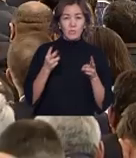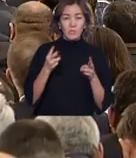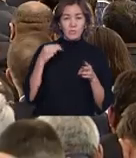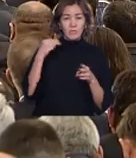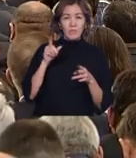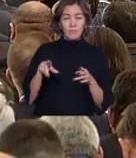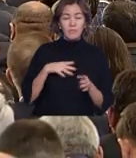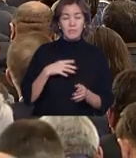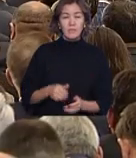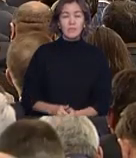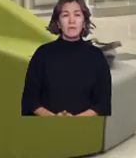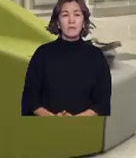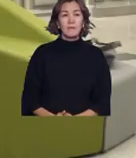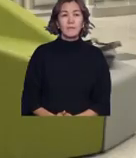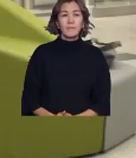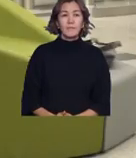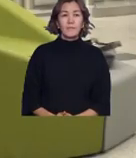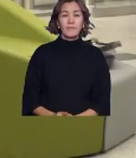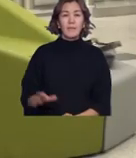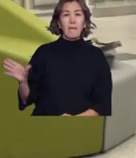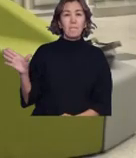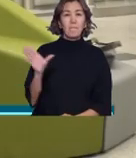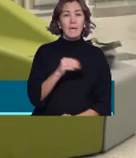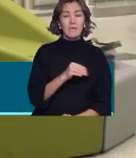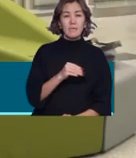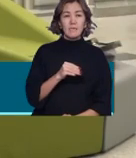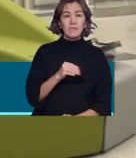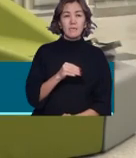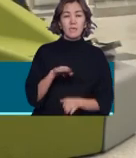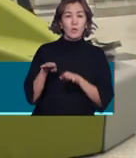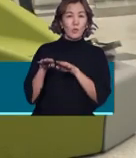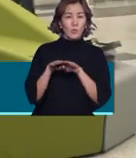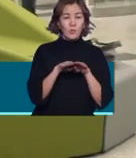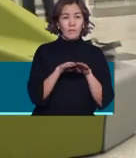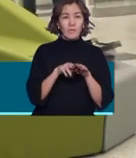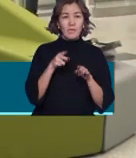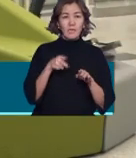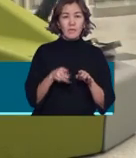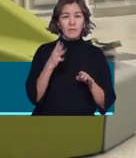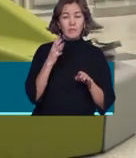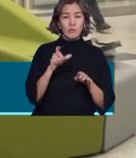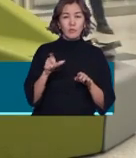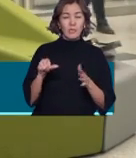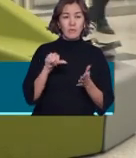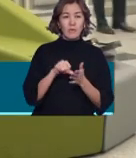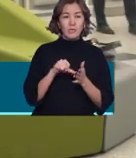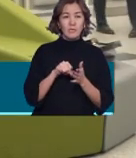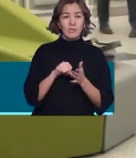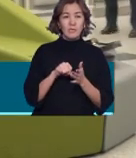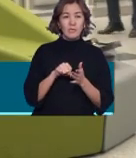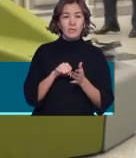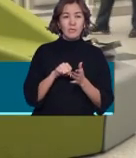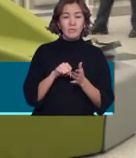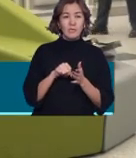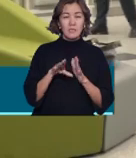ұсталуы қажет деді президент. Барлық деңгейдегі мәслихат депутаттары 2000-нан астам адам қатысты. Барлық деңгейдегі